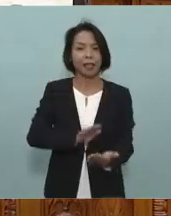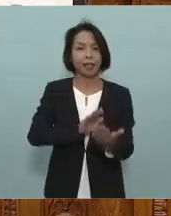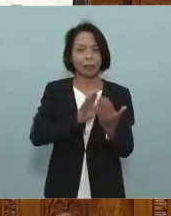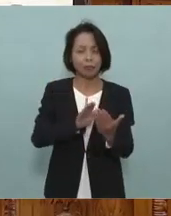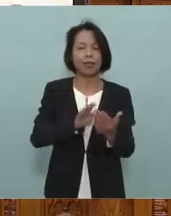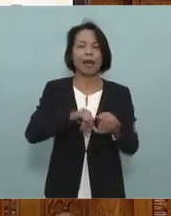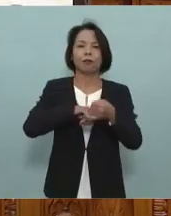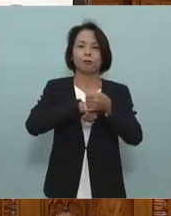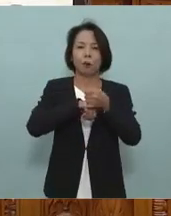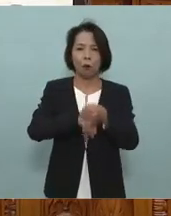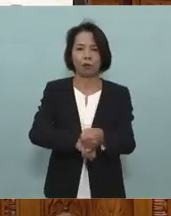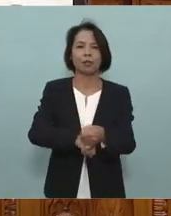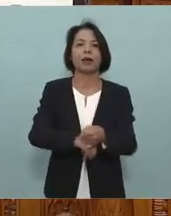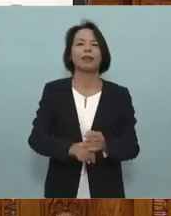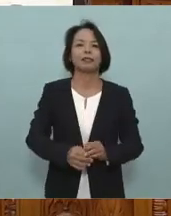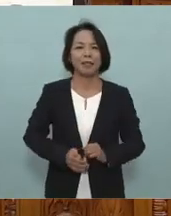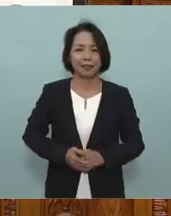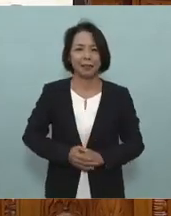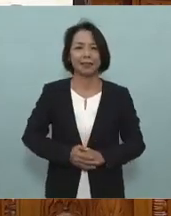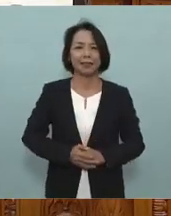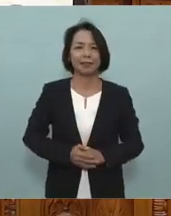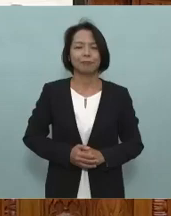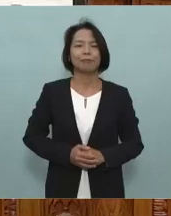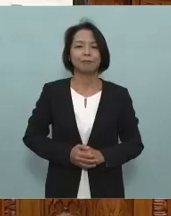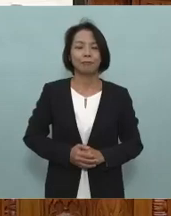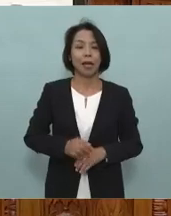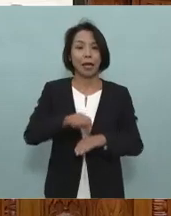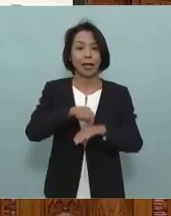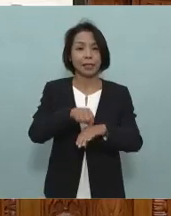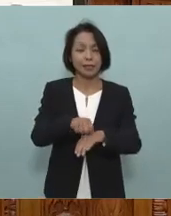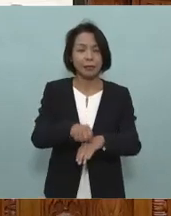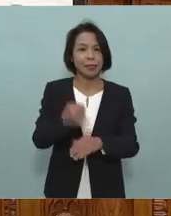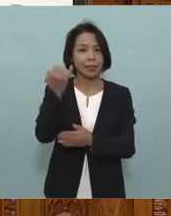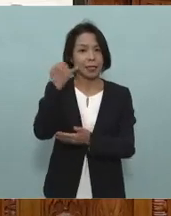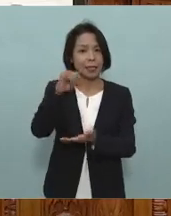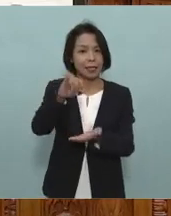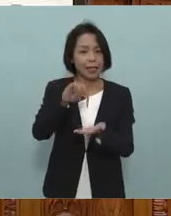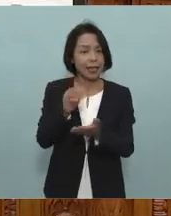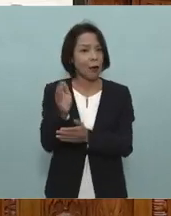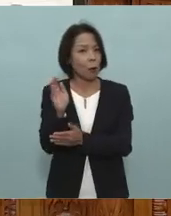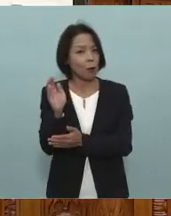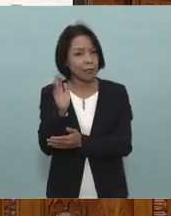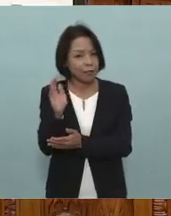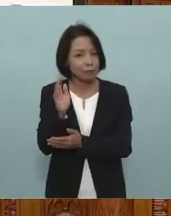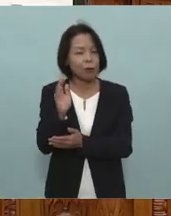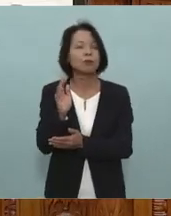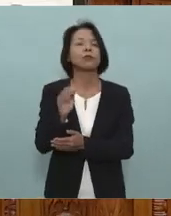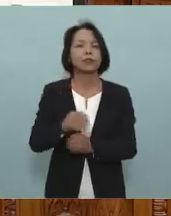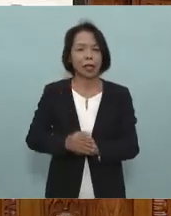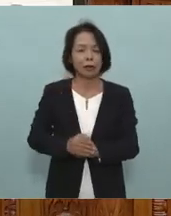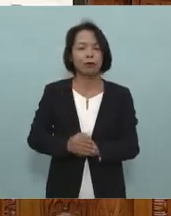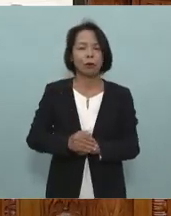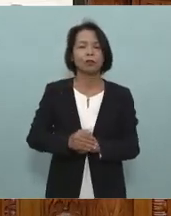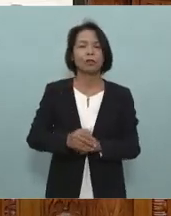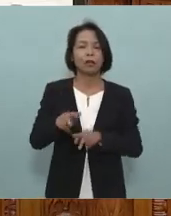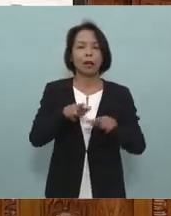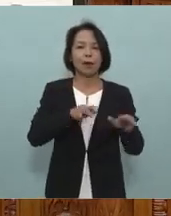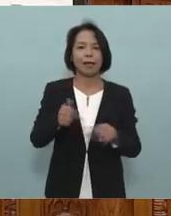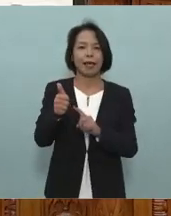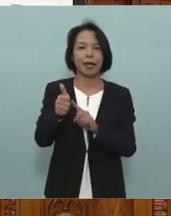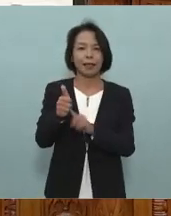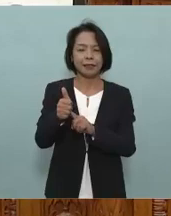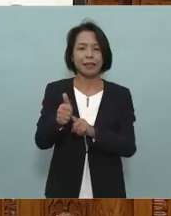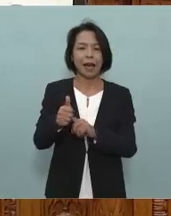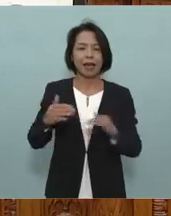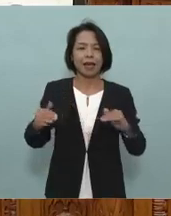お誓いいたします厳しい意見を聞く姿勢にこそ政治家岸田不要の原点がある